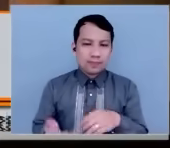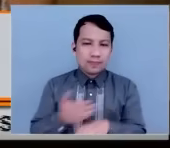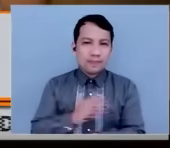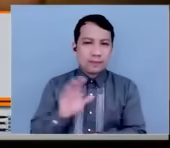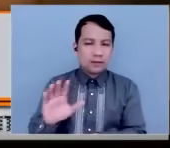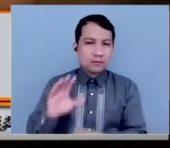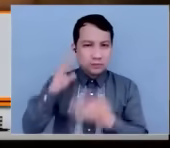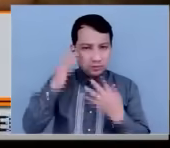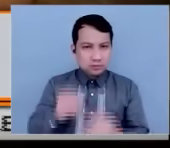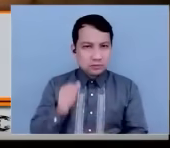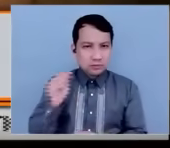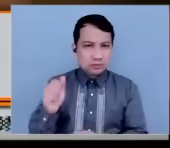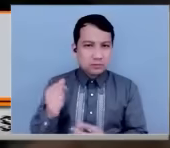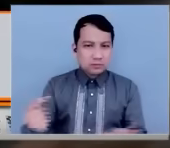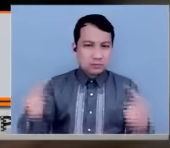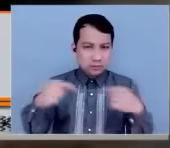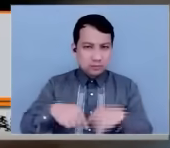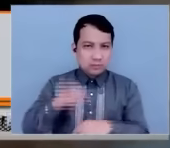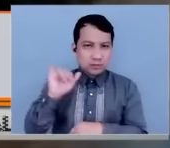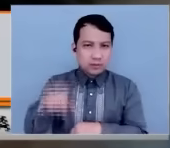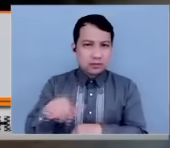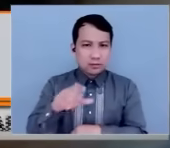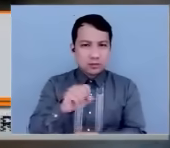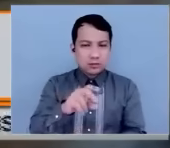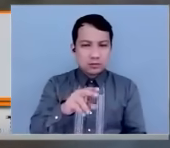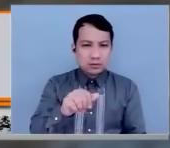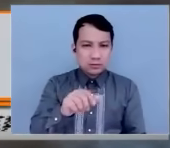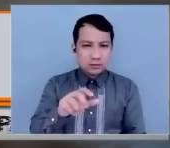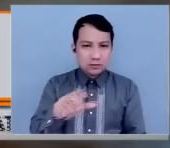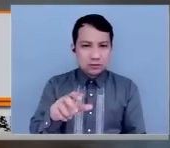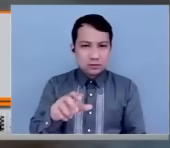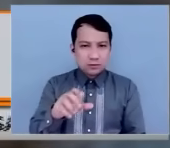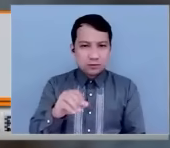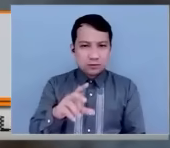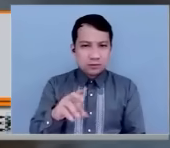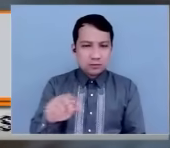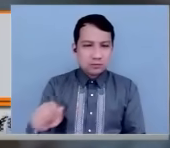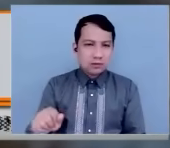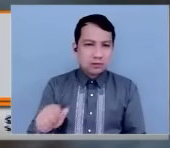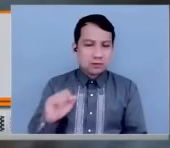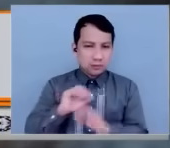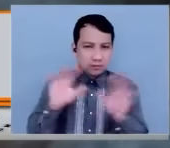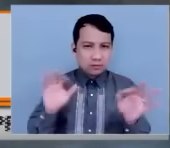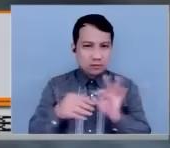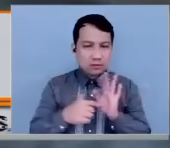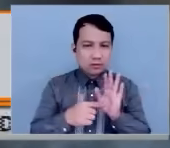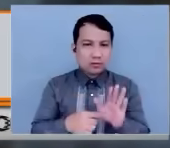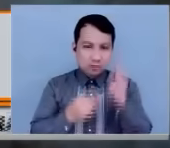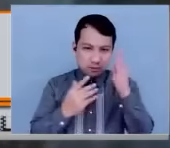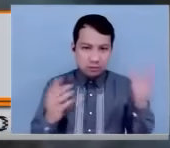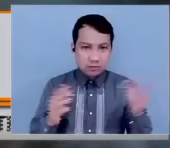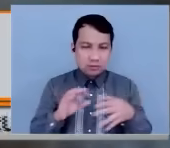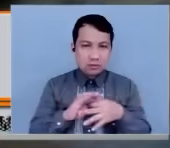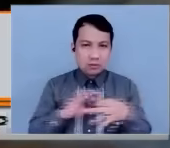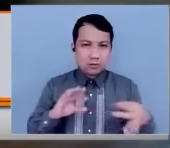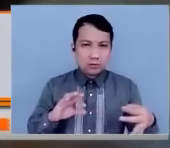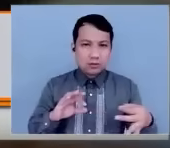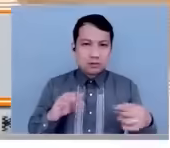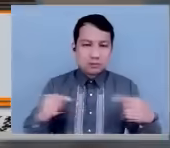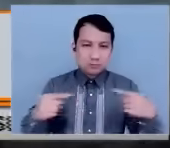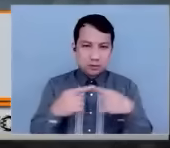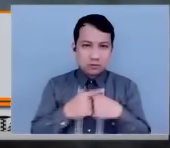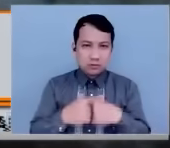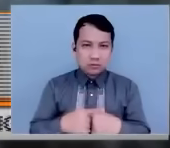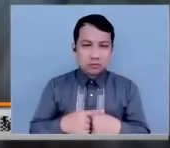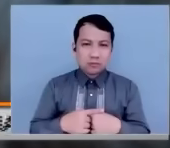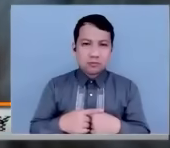pagdalo o pag-absent sa zona ayon kay senator Grace po malinaw na indikasyon ito ng buot ng B presidente at ng Pangulo